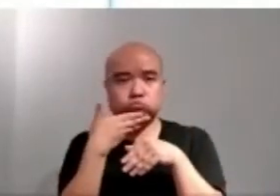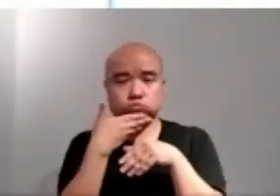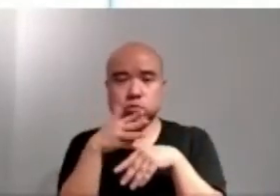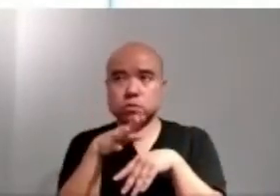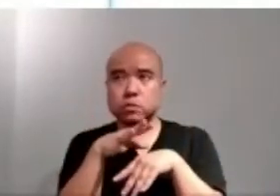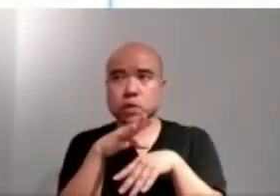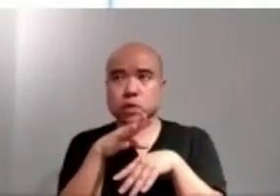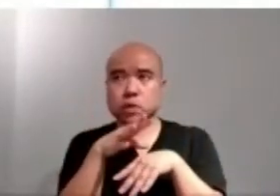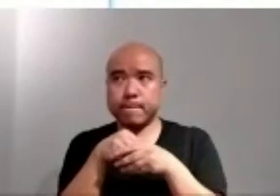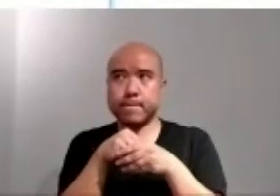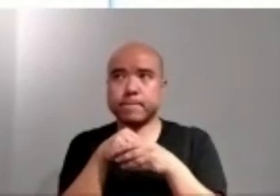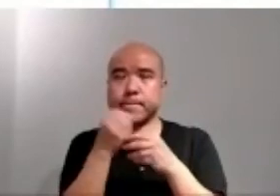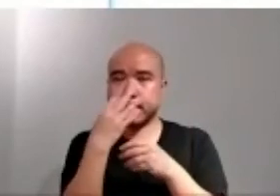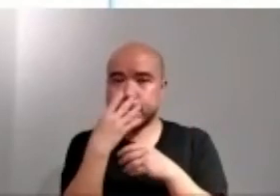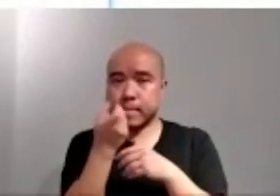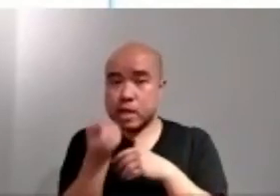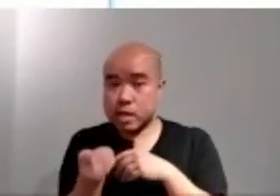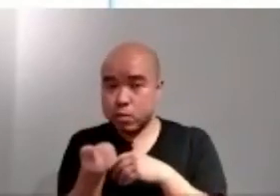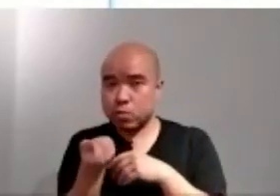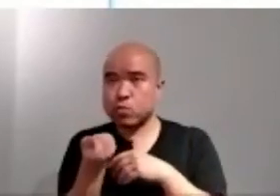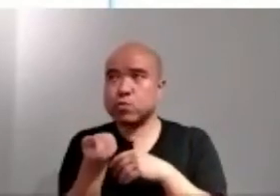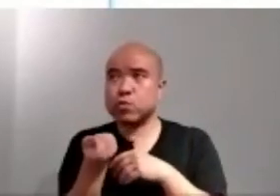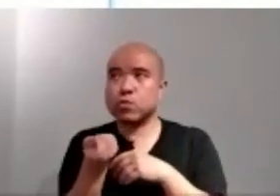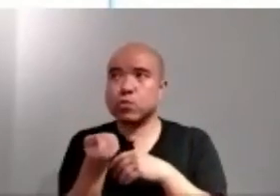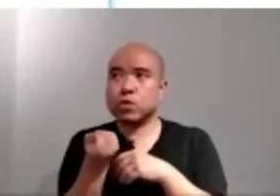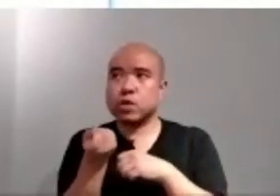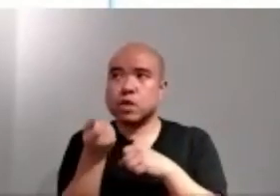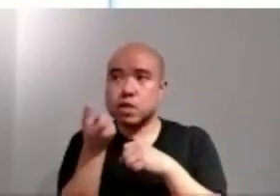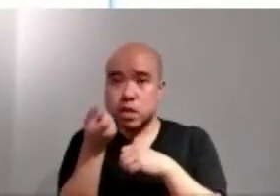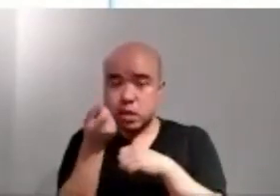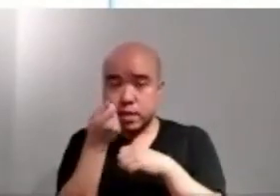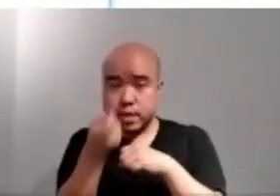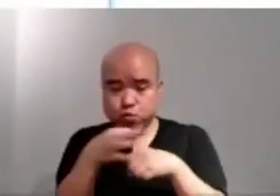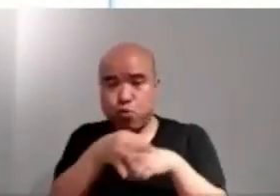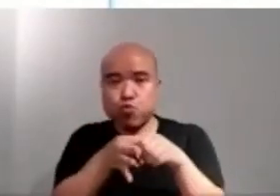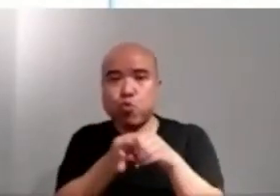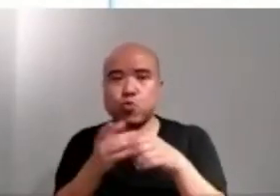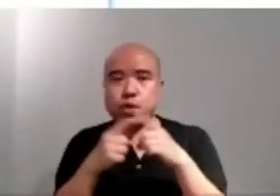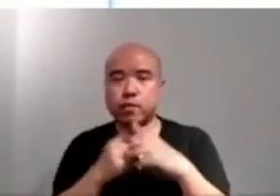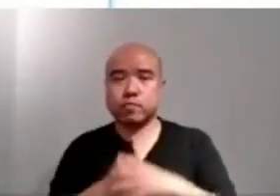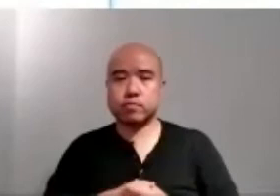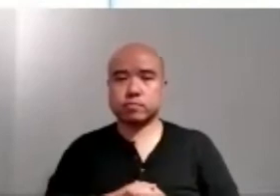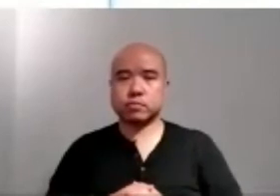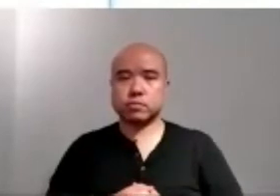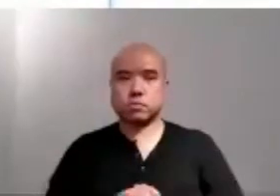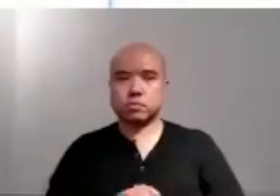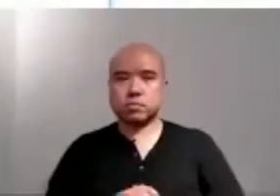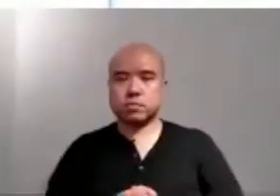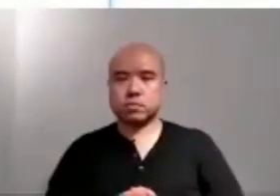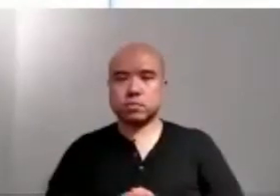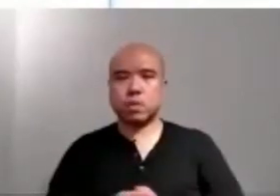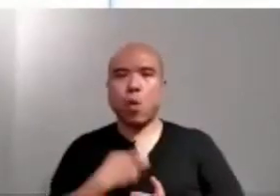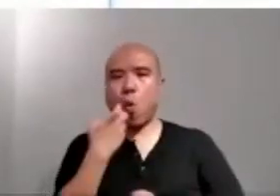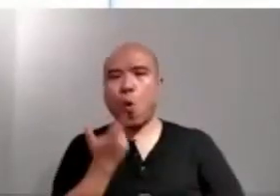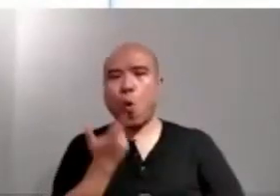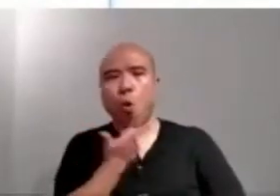住喺香港嘅少數族裔嘅青少年同埋兒童嘅。咁我哋見到啦，語言一定係其中一項啦，令到少